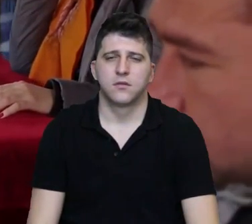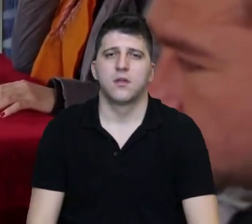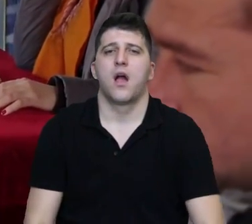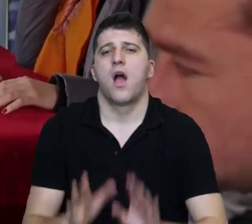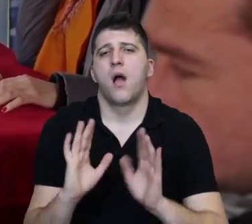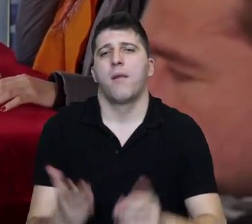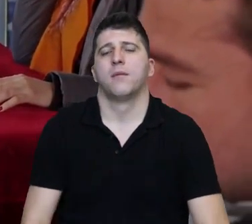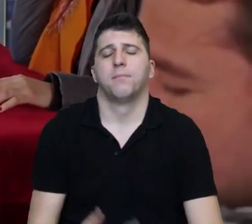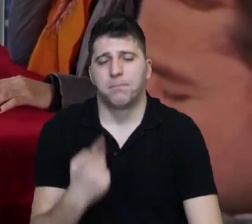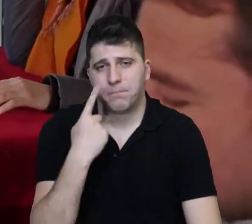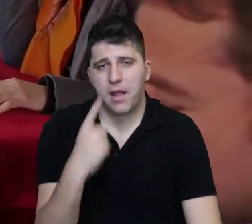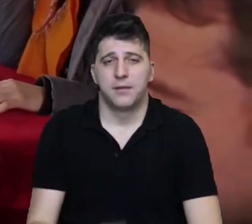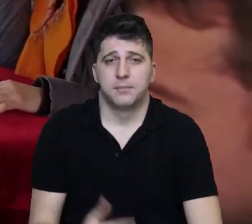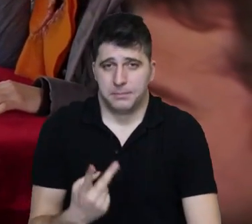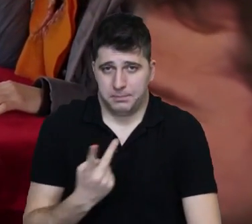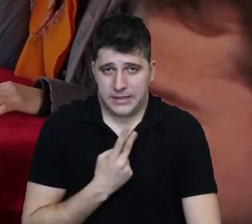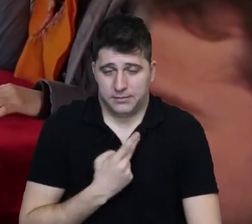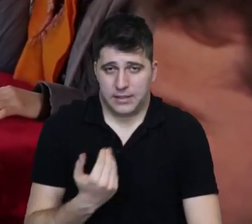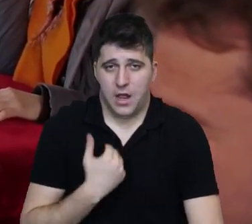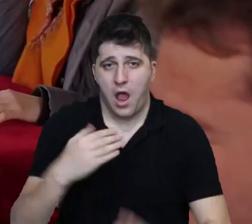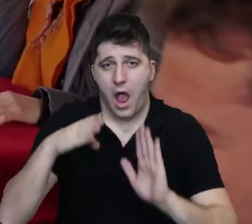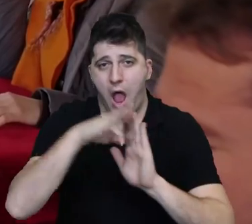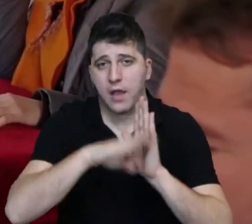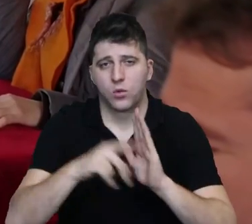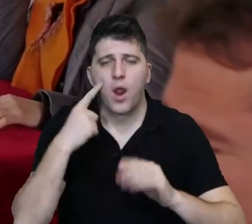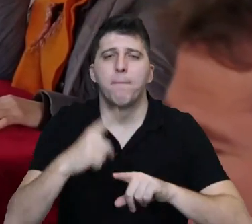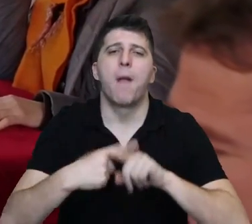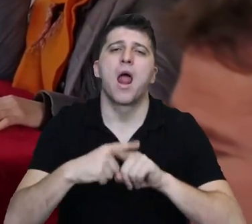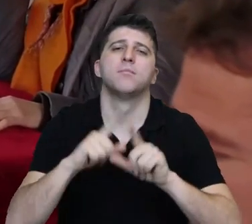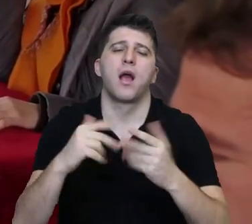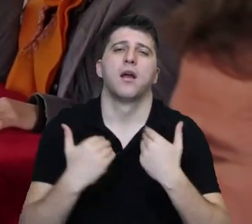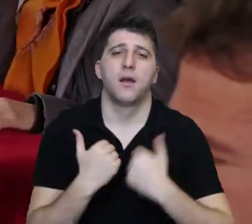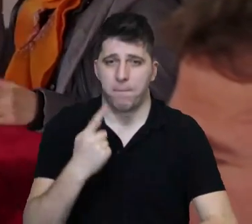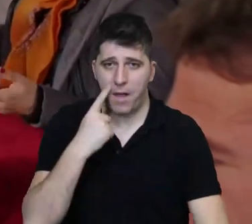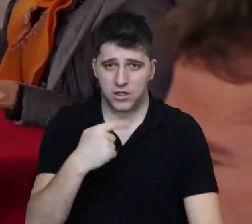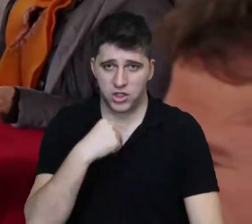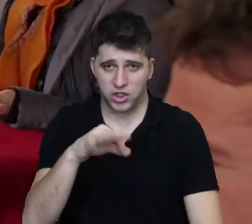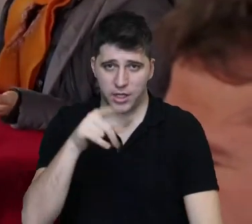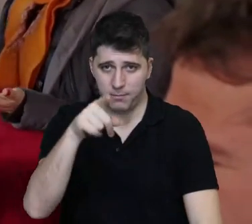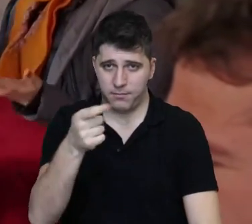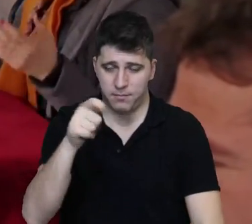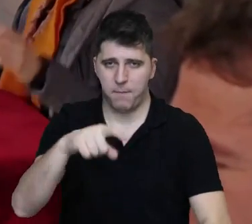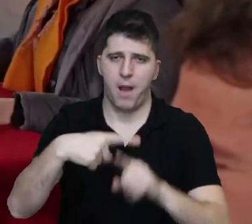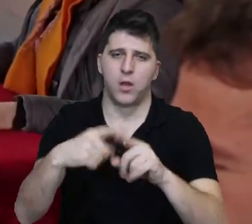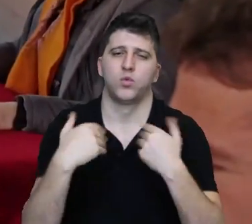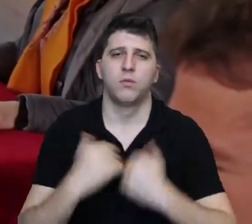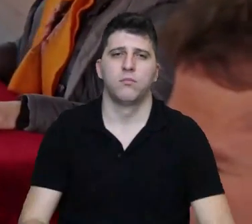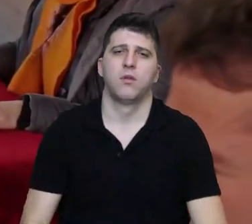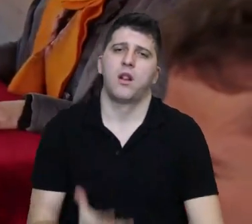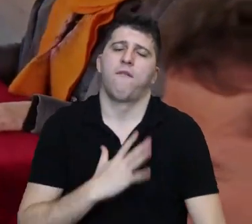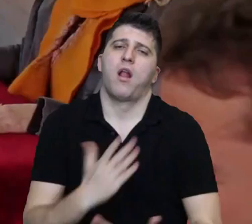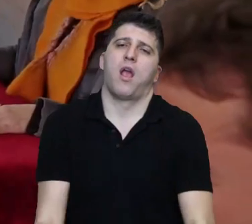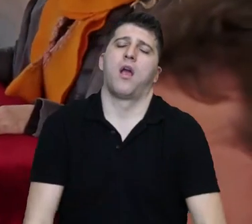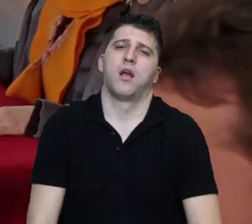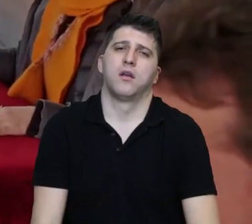Ama bakın bizim de adetimiz paylaşmak. Aa ben bak çayımı sizinle paylaşırım. Ne var bunda